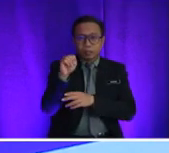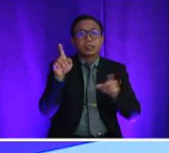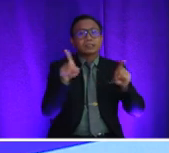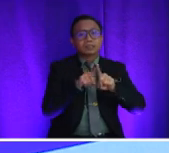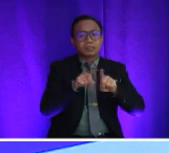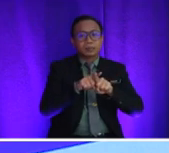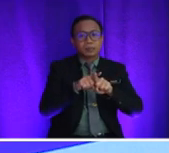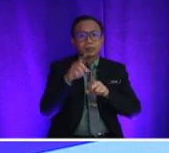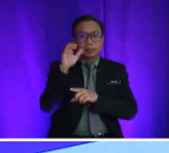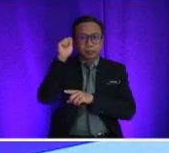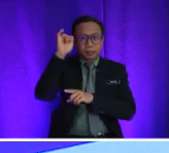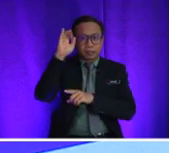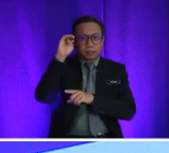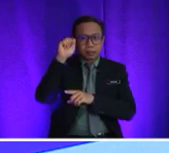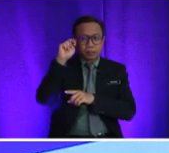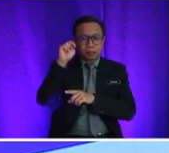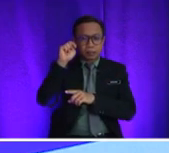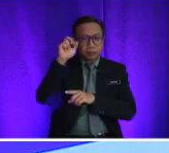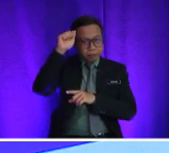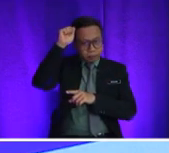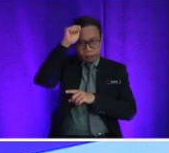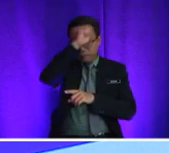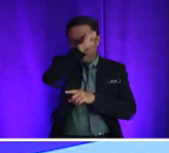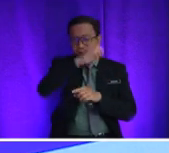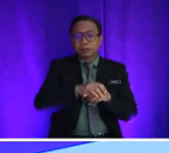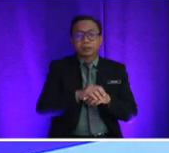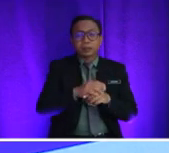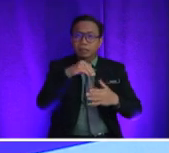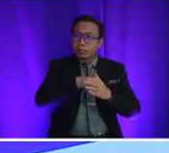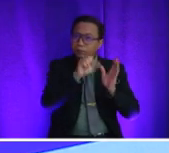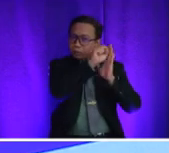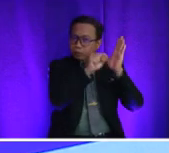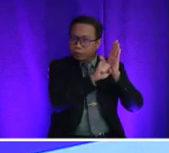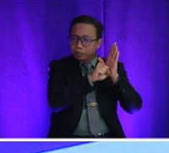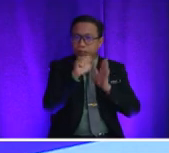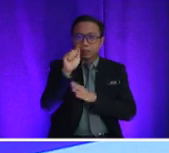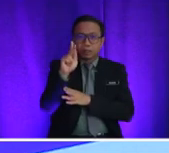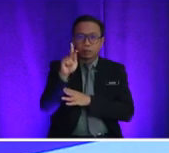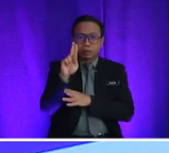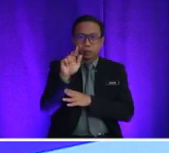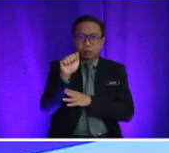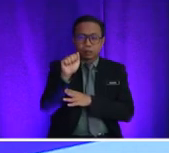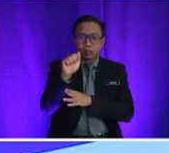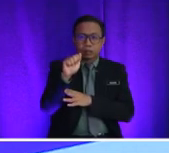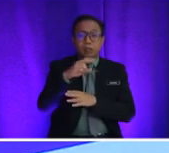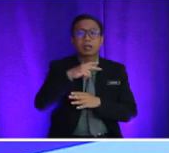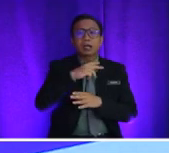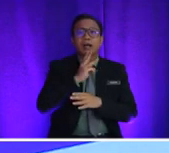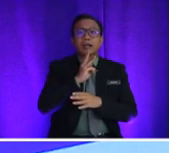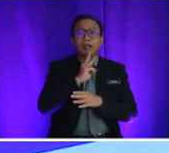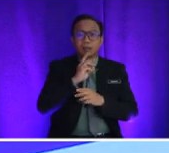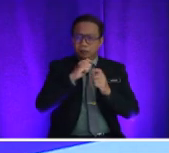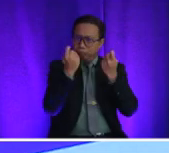saya Aiman Sufyan Azman pada hari ini kita adalah mata pelajaran Aqua kultu dan Hi One rekreasi tingkatan